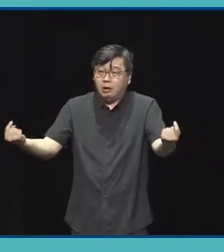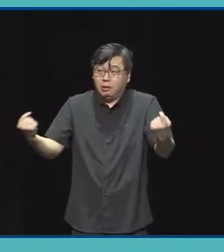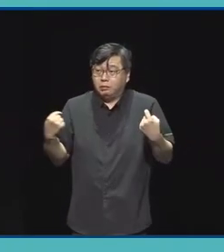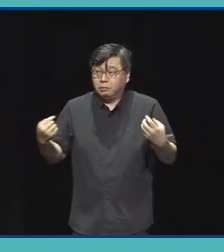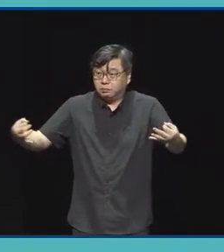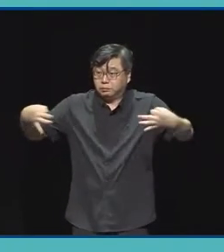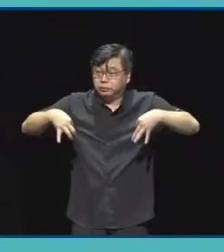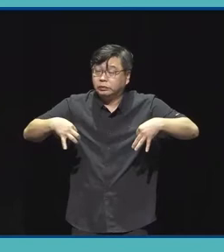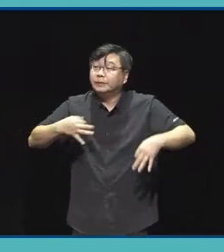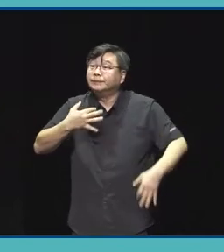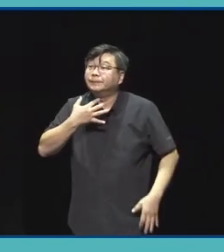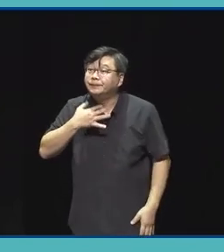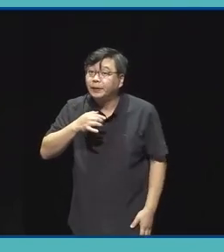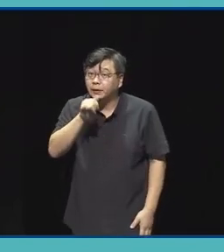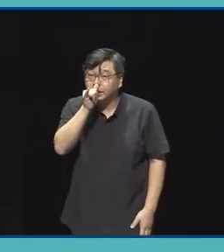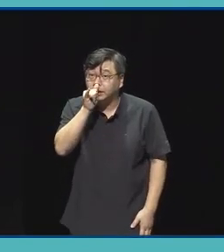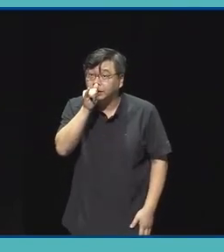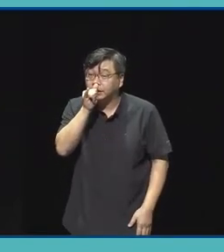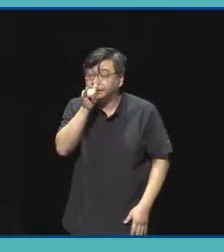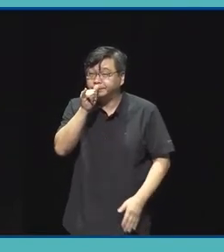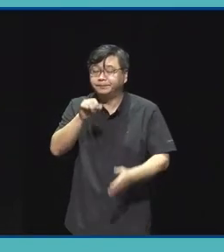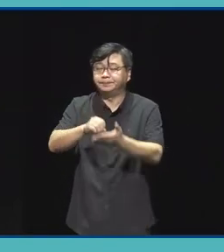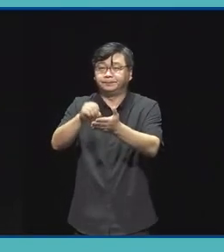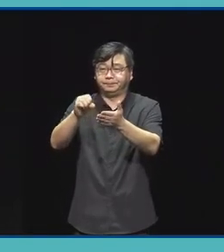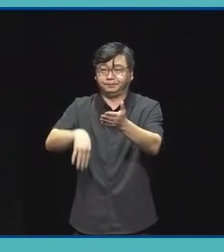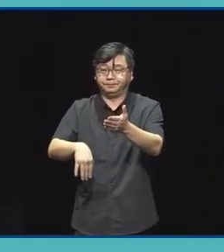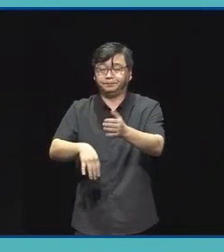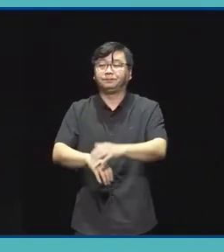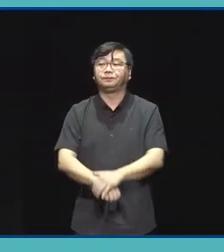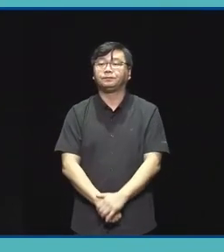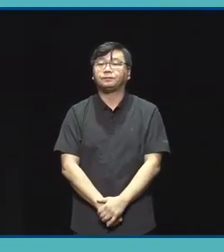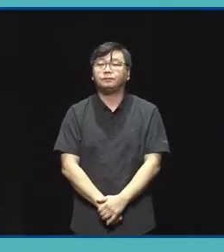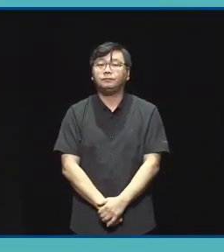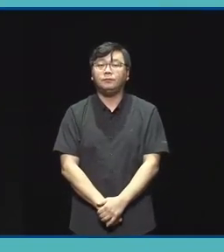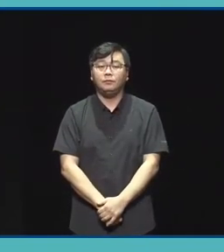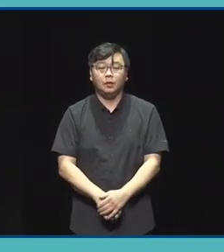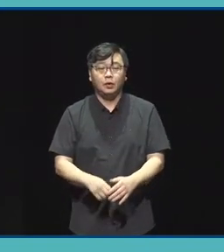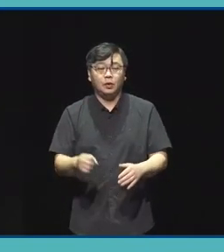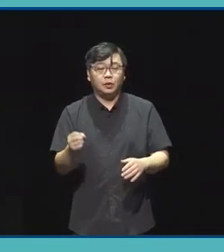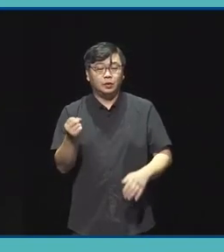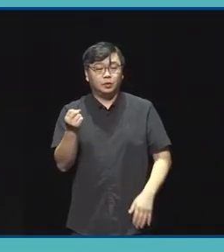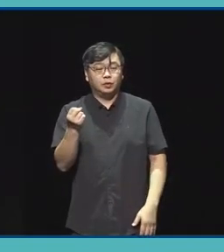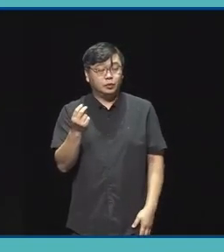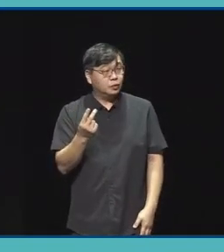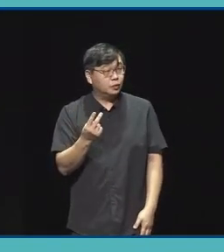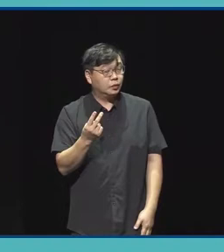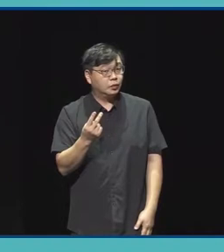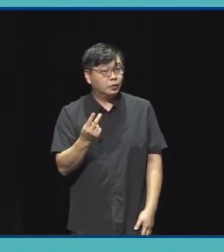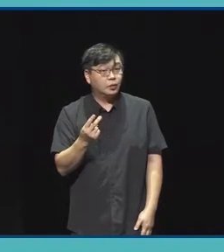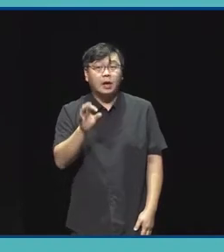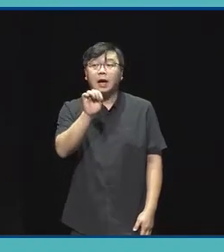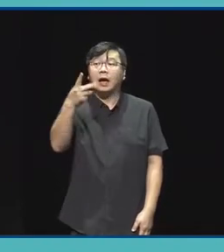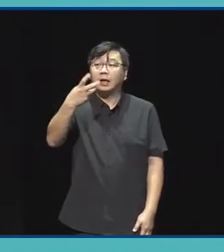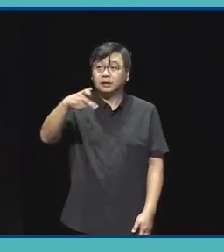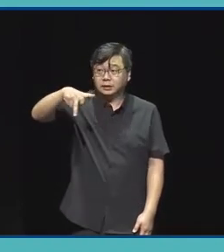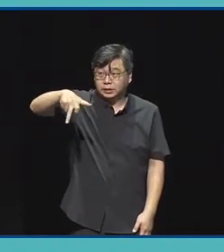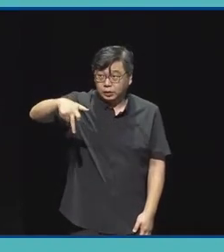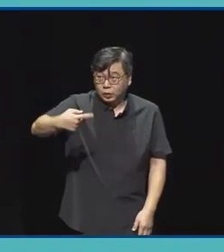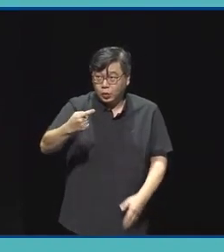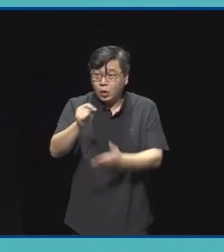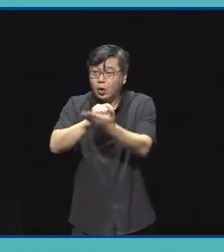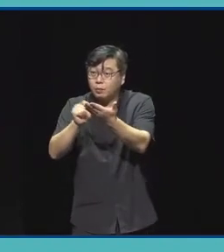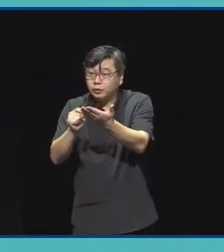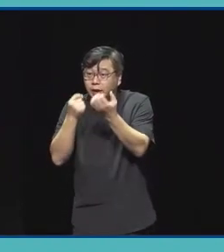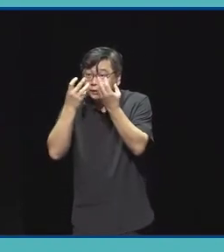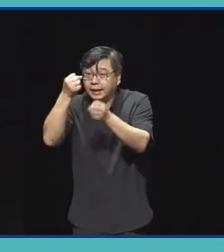사업을 받은 경우에는 이제 제외가 되고요. 그리고 중요한 내용인데 지금 저희 그 아르코 문학 창작 기금에 이전에